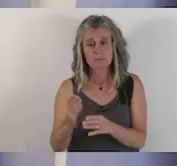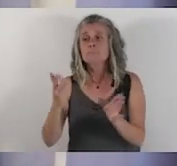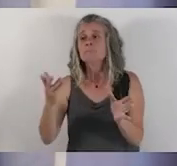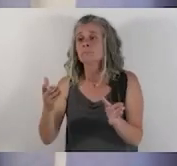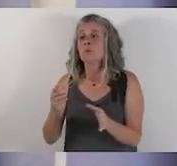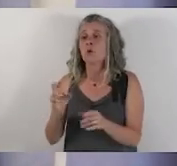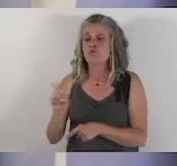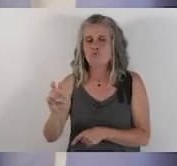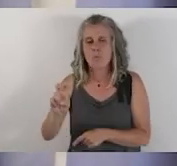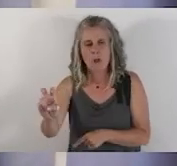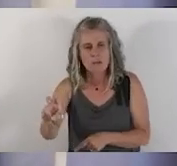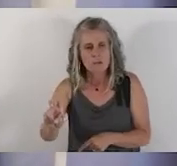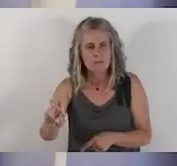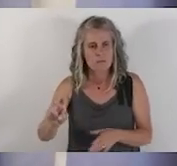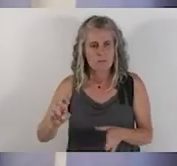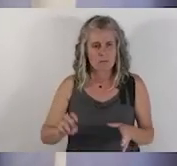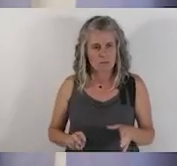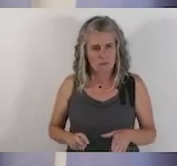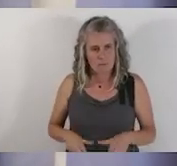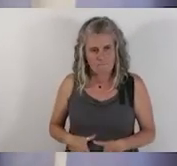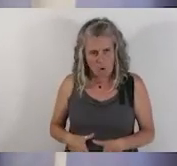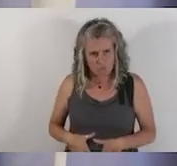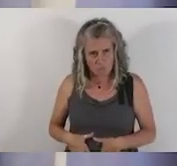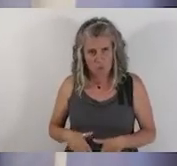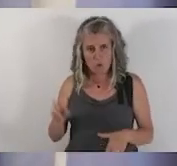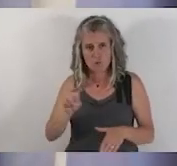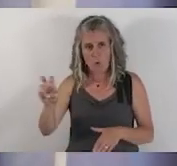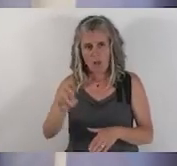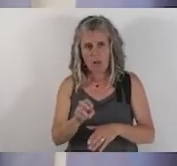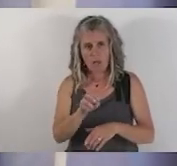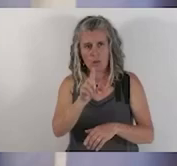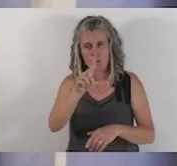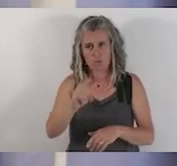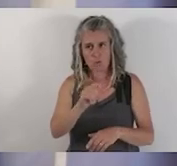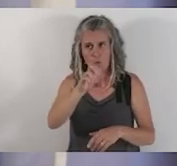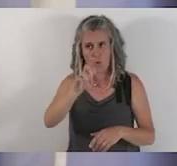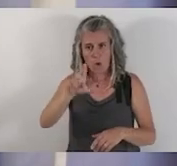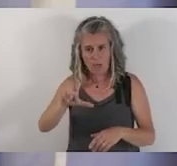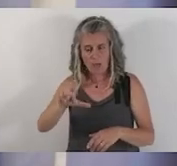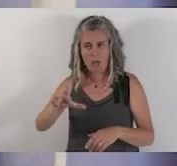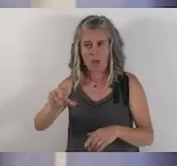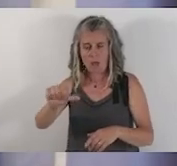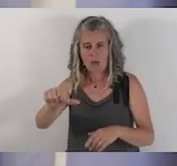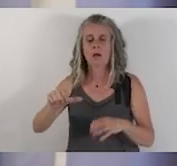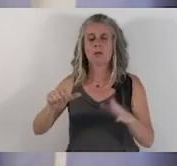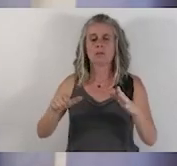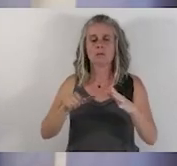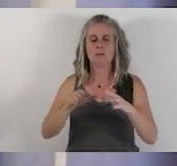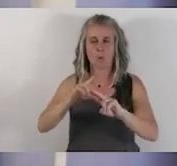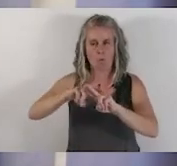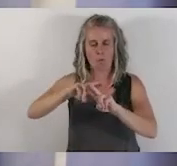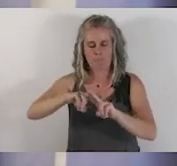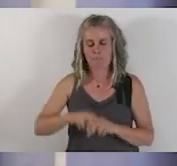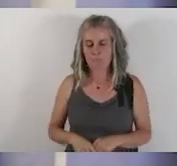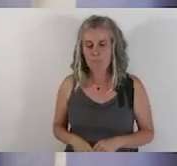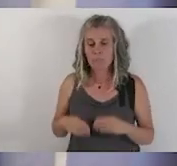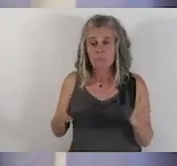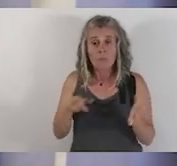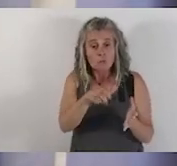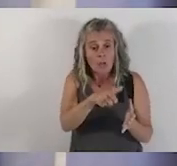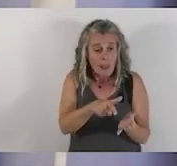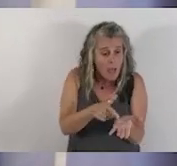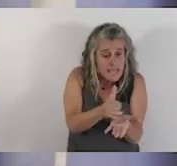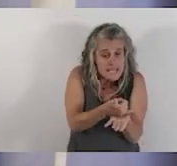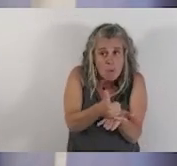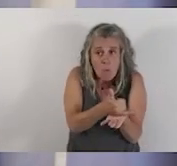plus... Elle reprend des immeubles qui sont pas forcément dans ces îlots, mais qui peuvent être réhabilités pour créer des